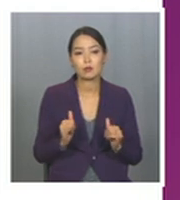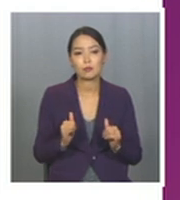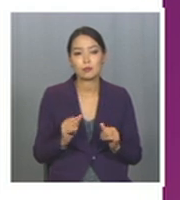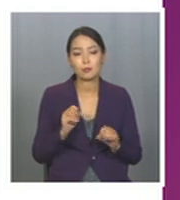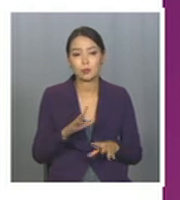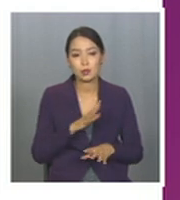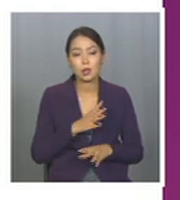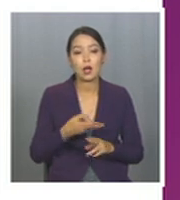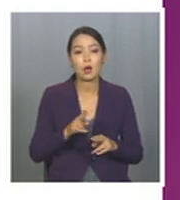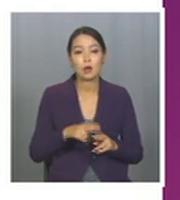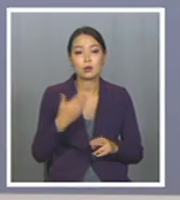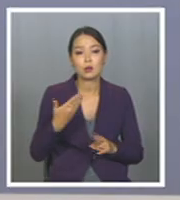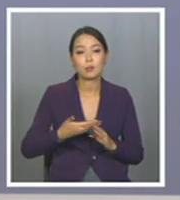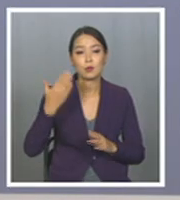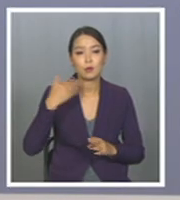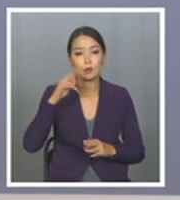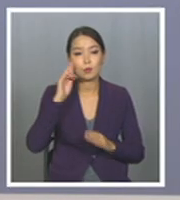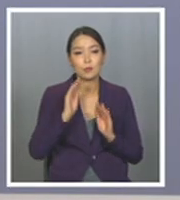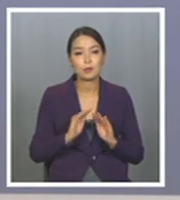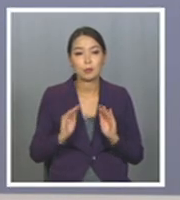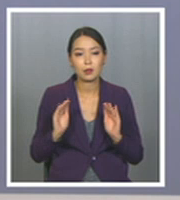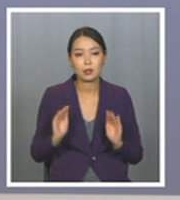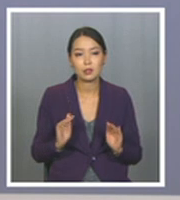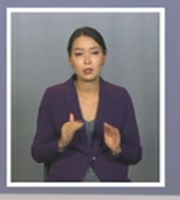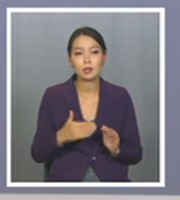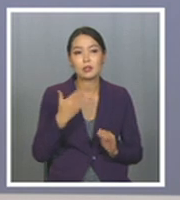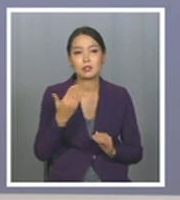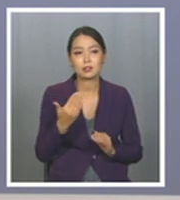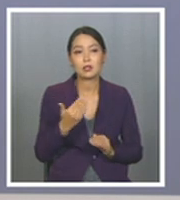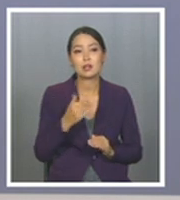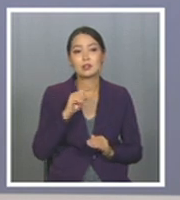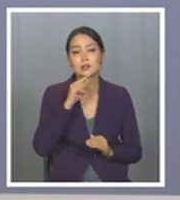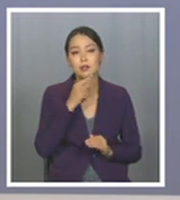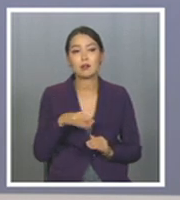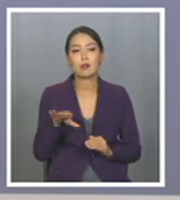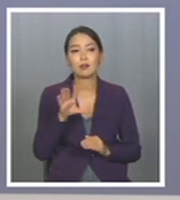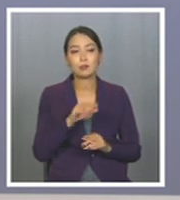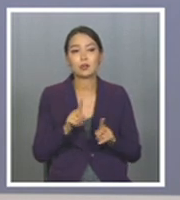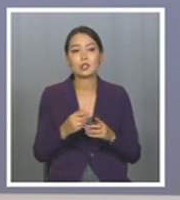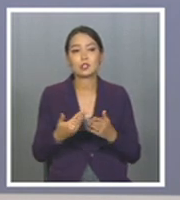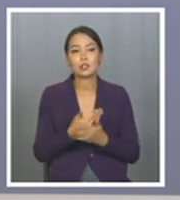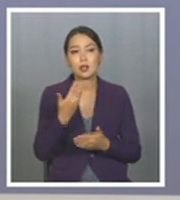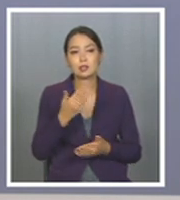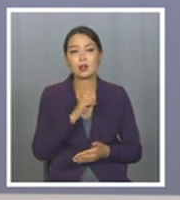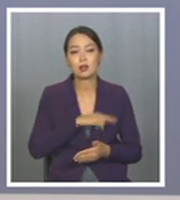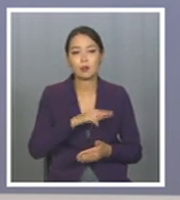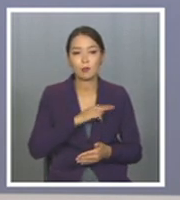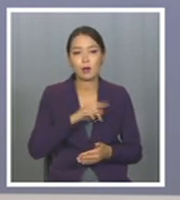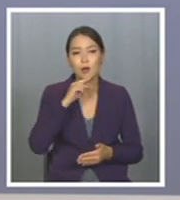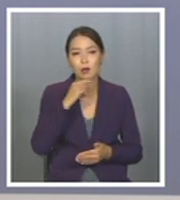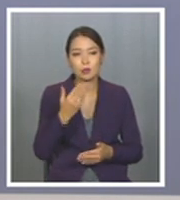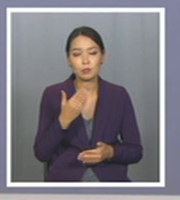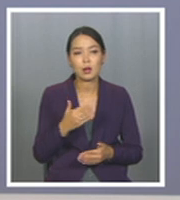Балалар, біз өткен сабақта сіздермен жаңа экономикалық саясаттың жетістіктерін, жаңа экономикалық саясат барысындағы кеңес